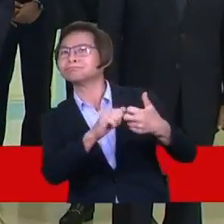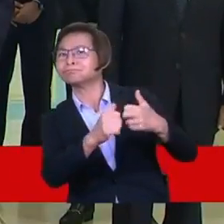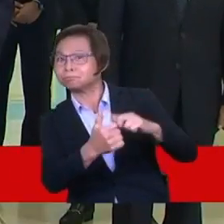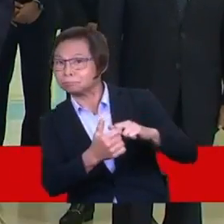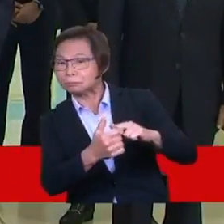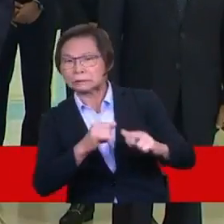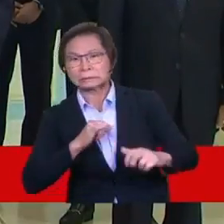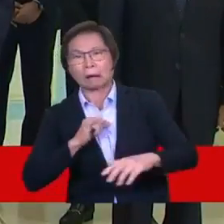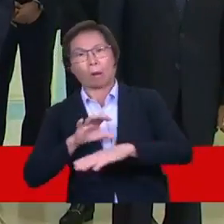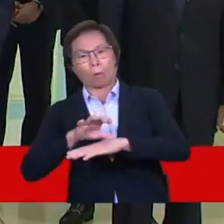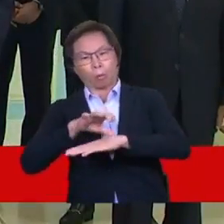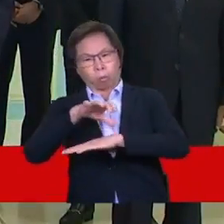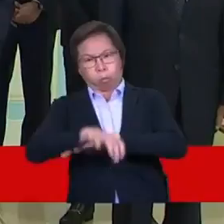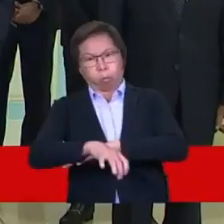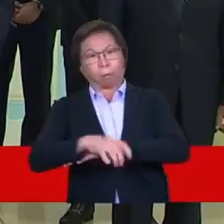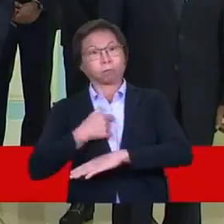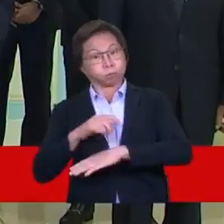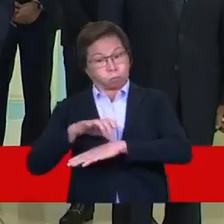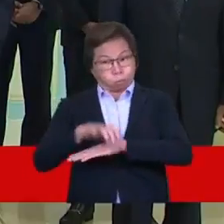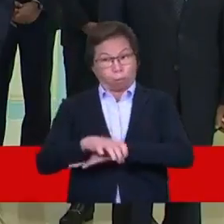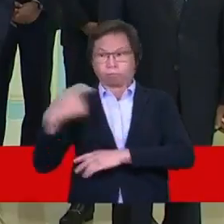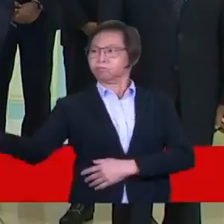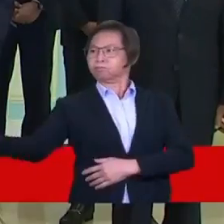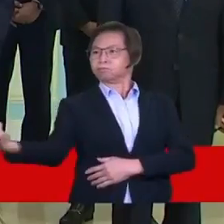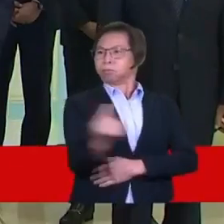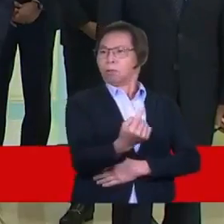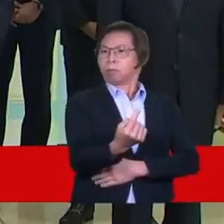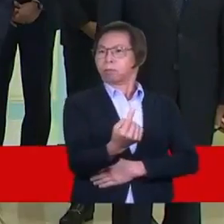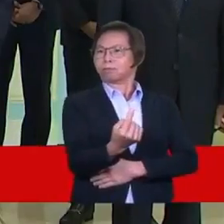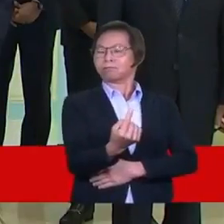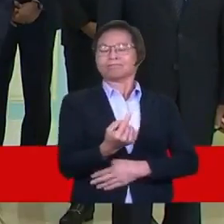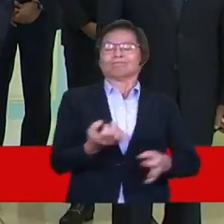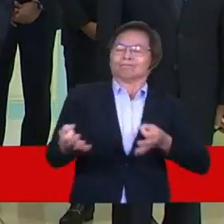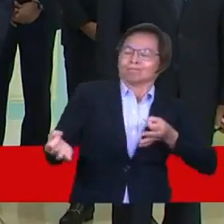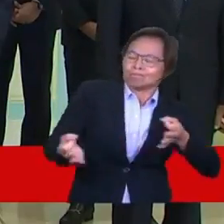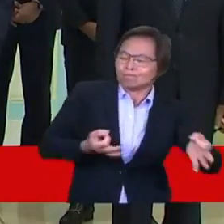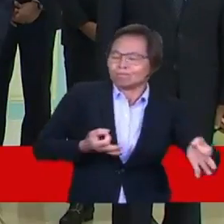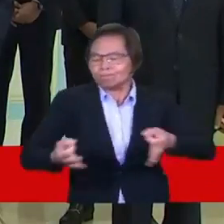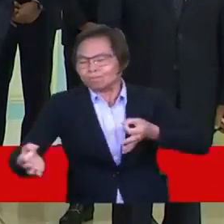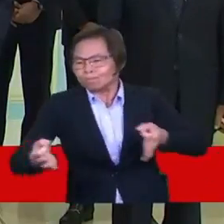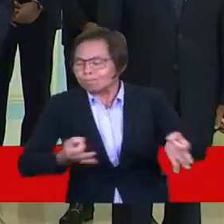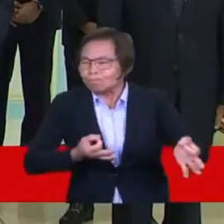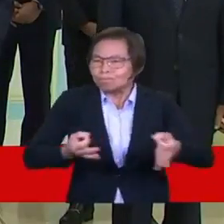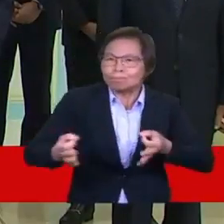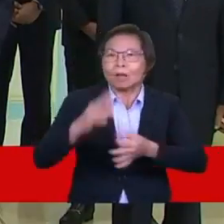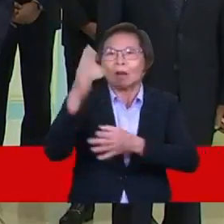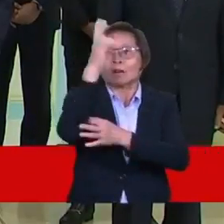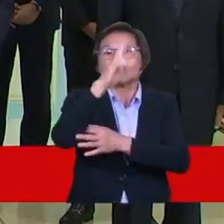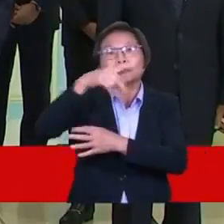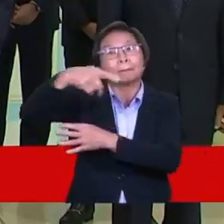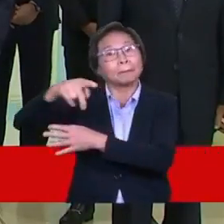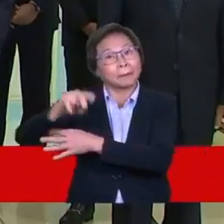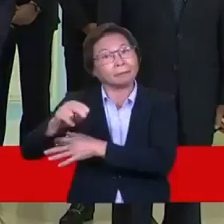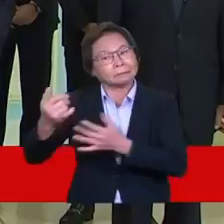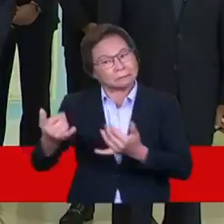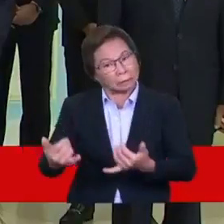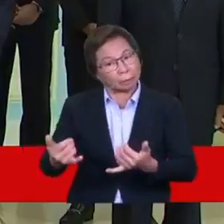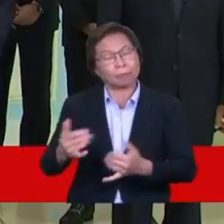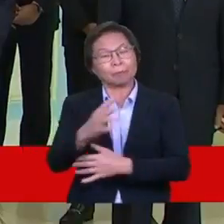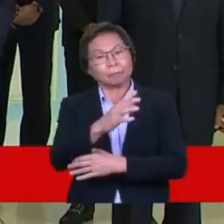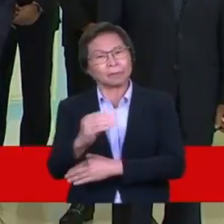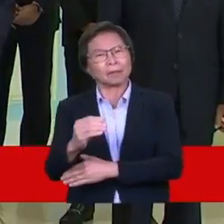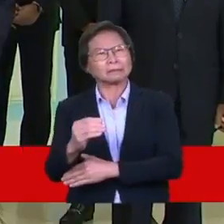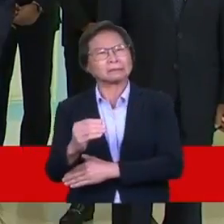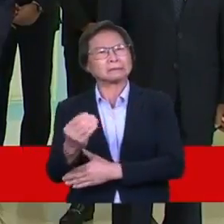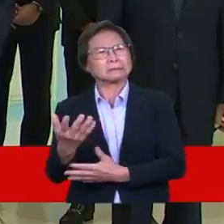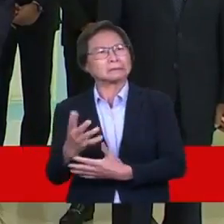Hai saya terpaksa tampil untuk Menjelaskan kedudukan kerajaan pikatan nasional dan